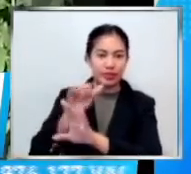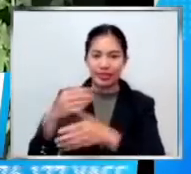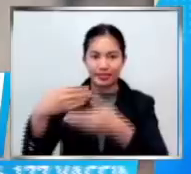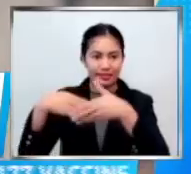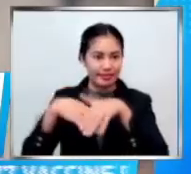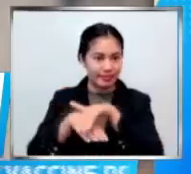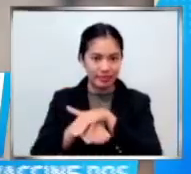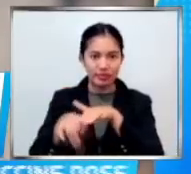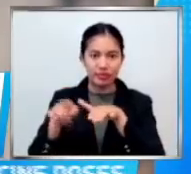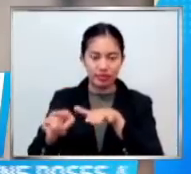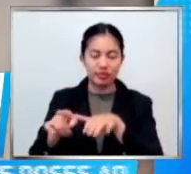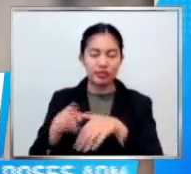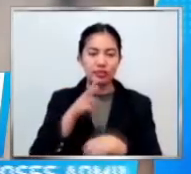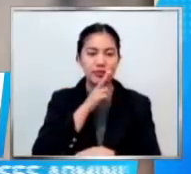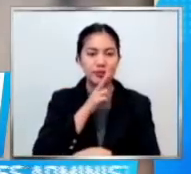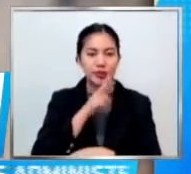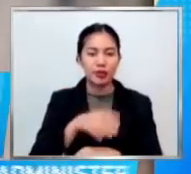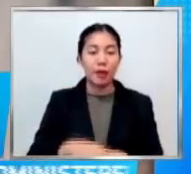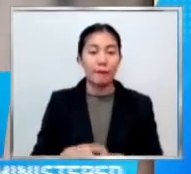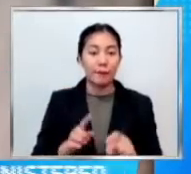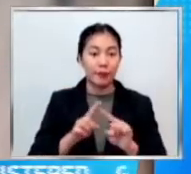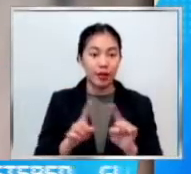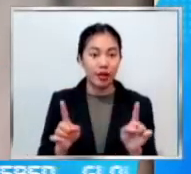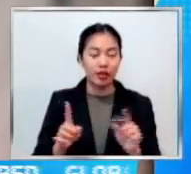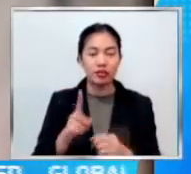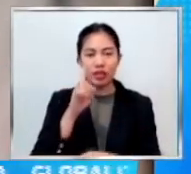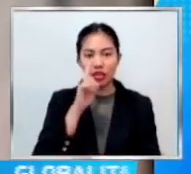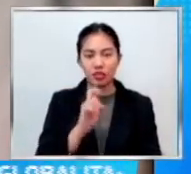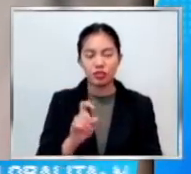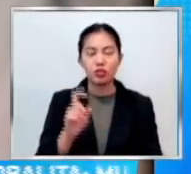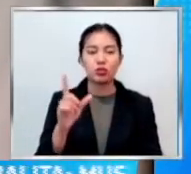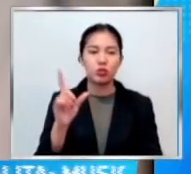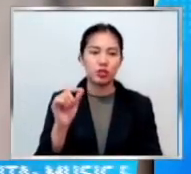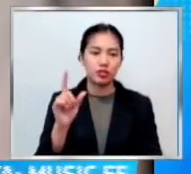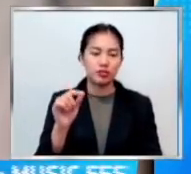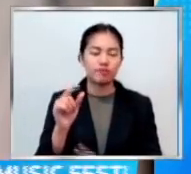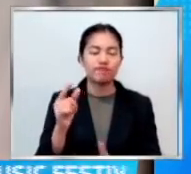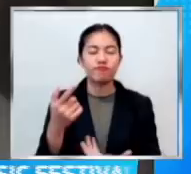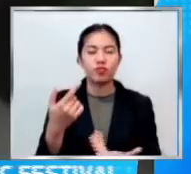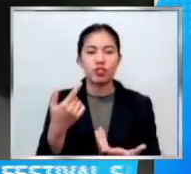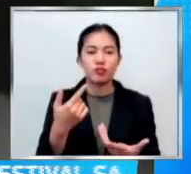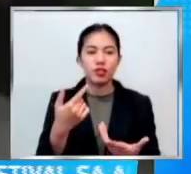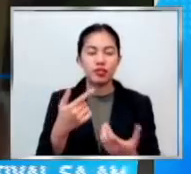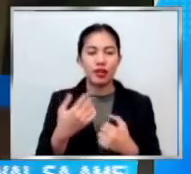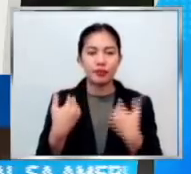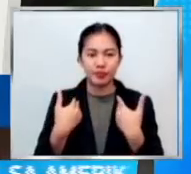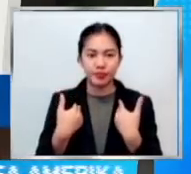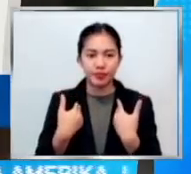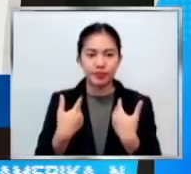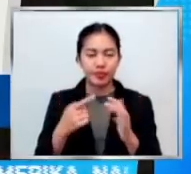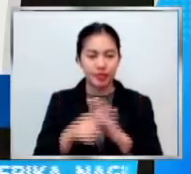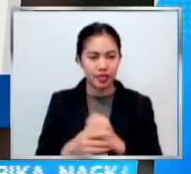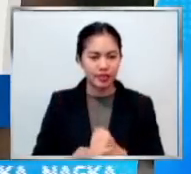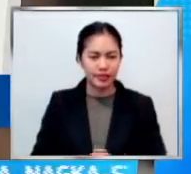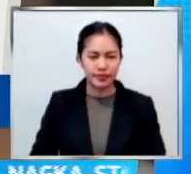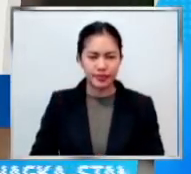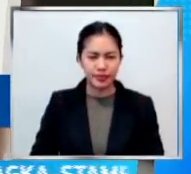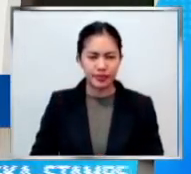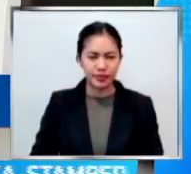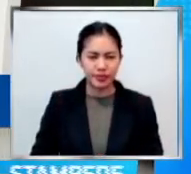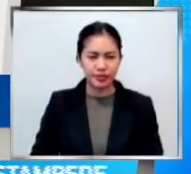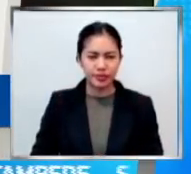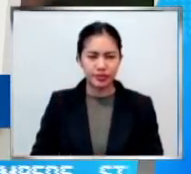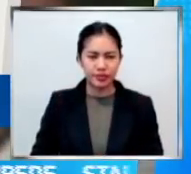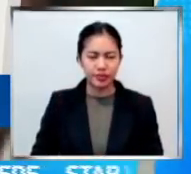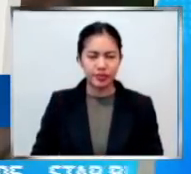bahay. Ngunit maging ang 20 anyos niyang anak, hindi pinaligtas ng sospek at pinagbabaril din. Sa kwarto, tinarantan